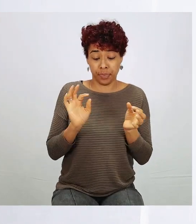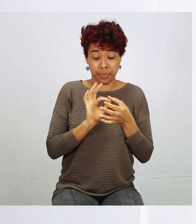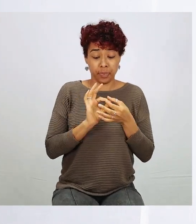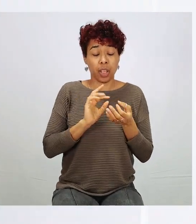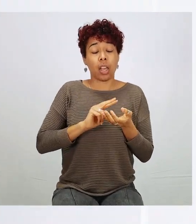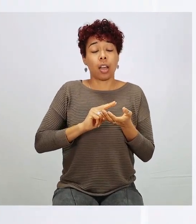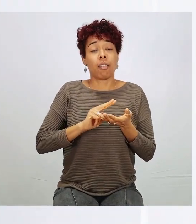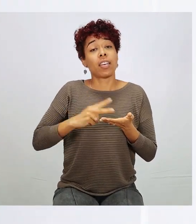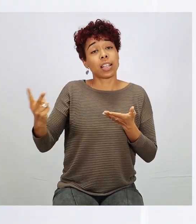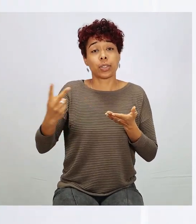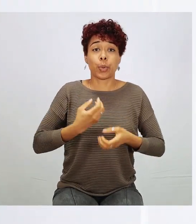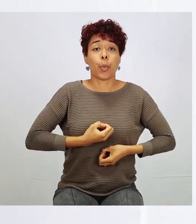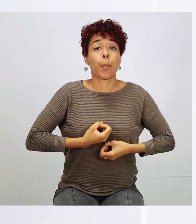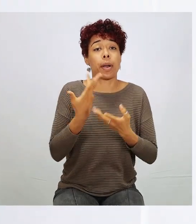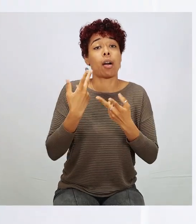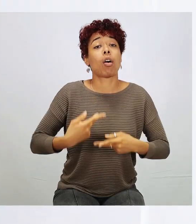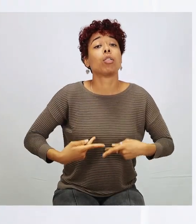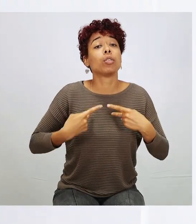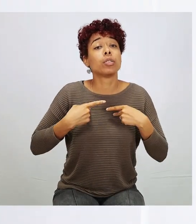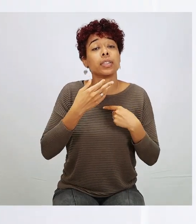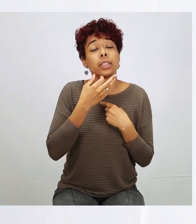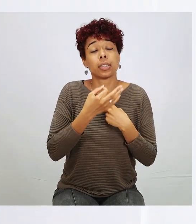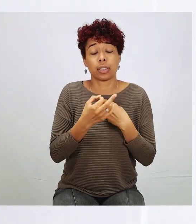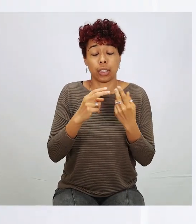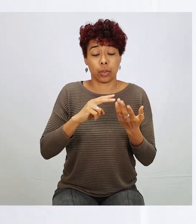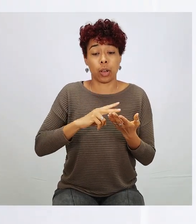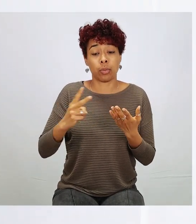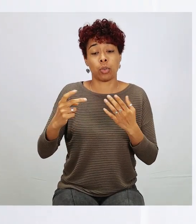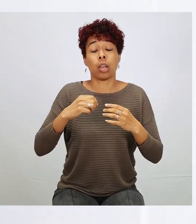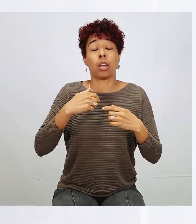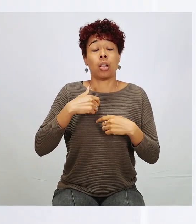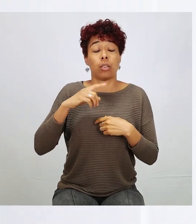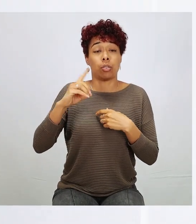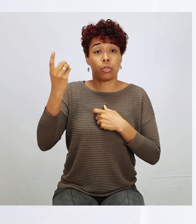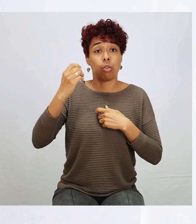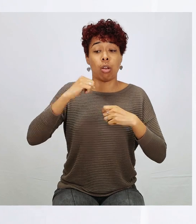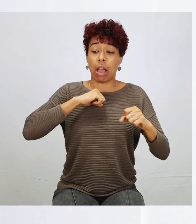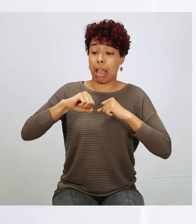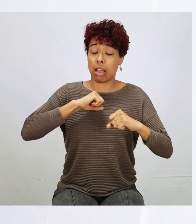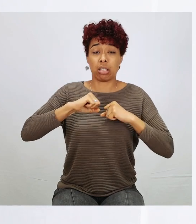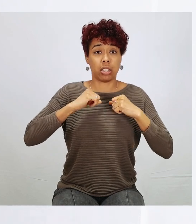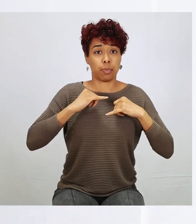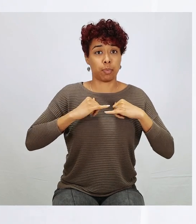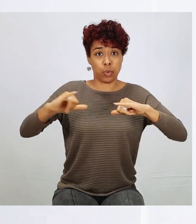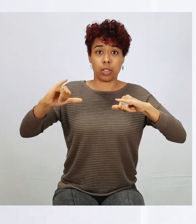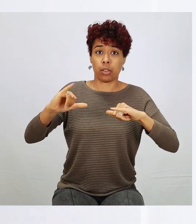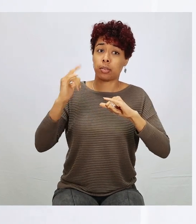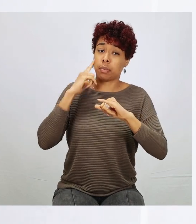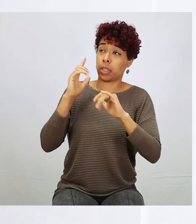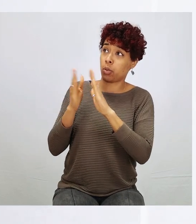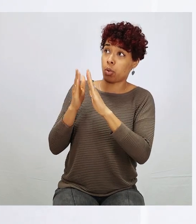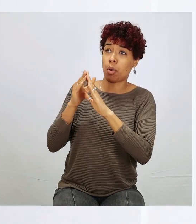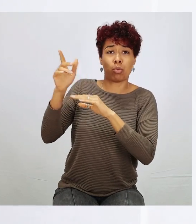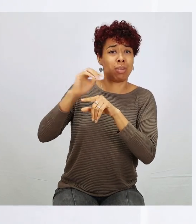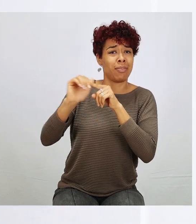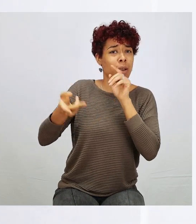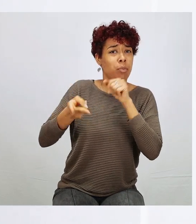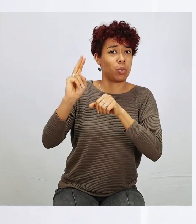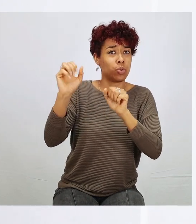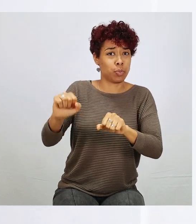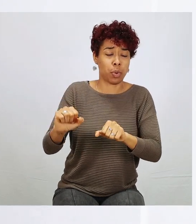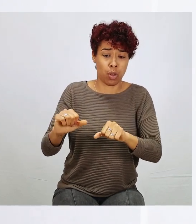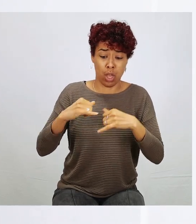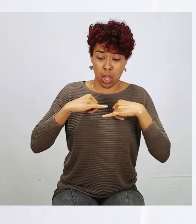dit « Dieu agit en nous avec puissance et quand nous lui demandons quelque chose, il peut faire beaucoup plus. » Oui, sa